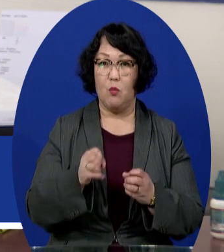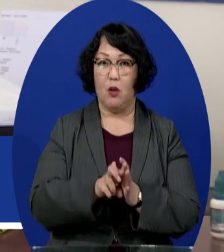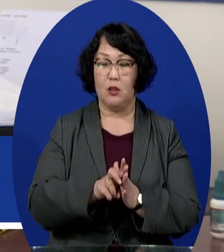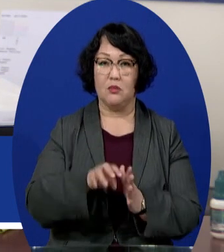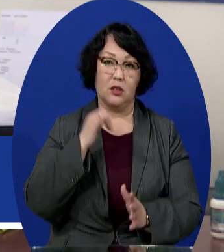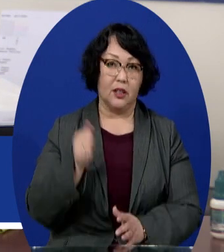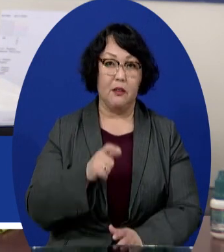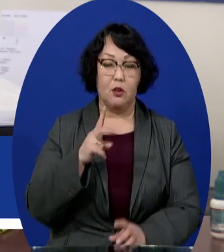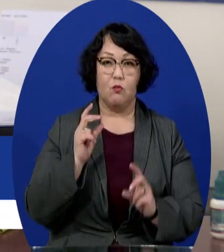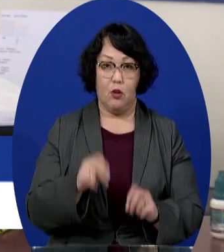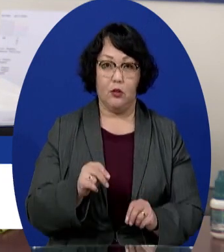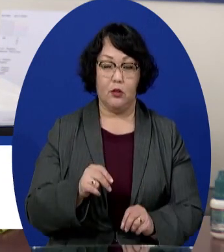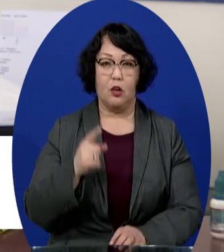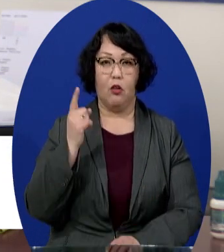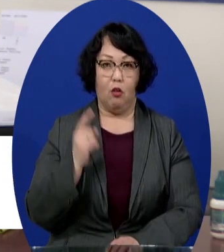эхэлэн за мөн